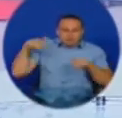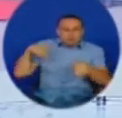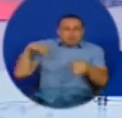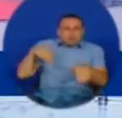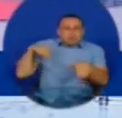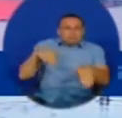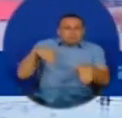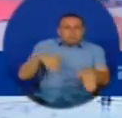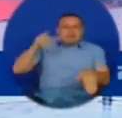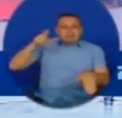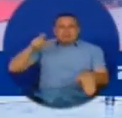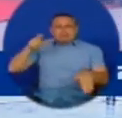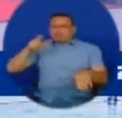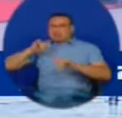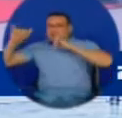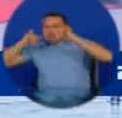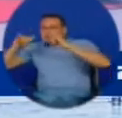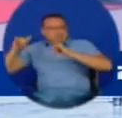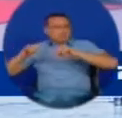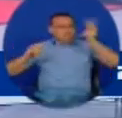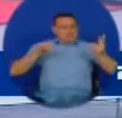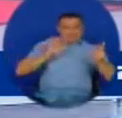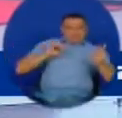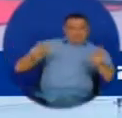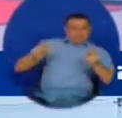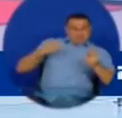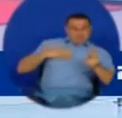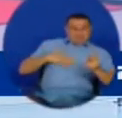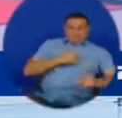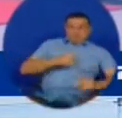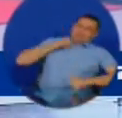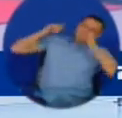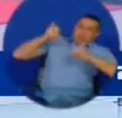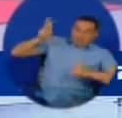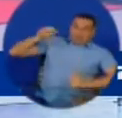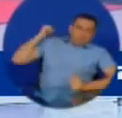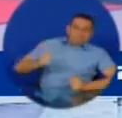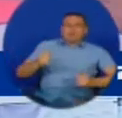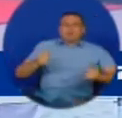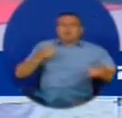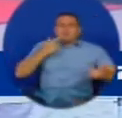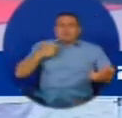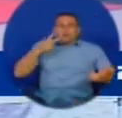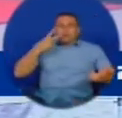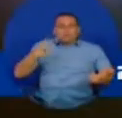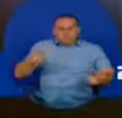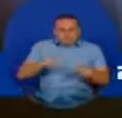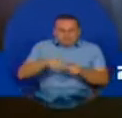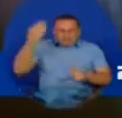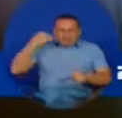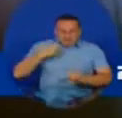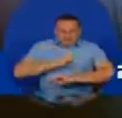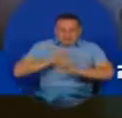אנשים צועקים, ואז אתה נאלץ כדי להיות יותר משמעותי, לצעוק חזק יותר. אנחנו רואים את זה מאז שפרסמנו את